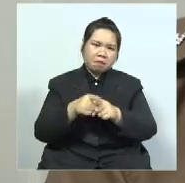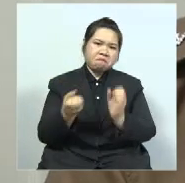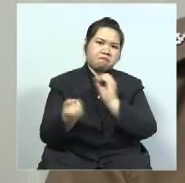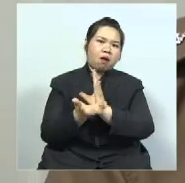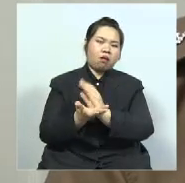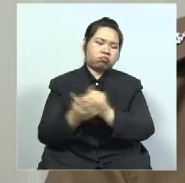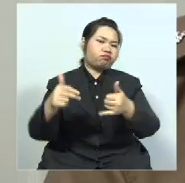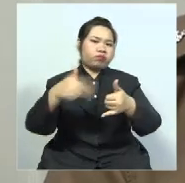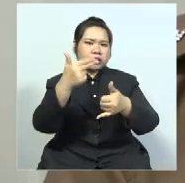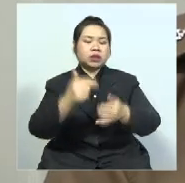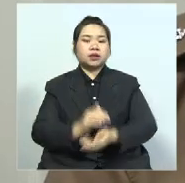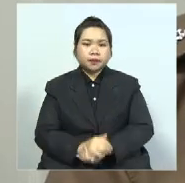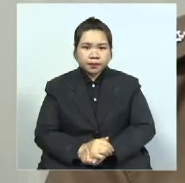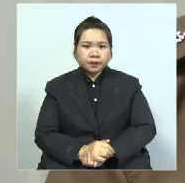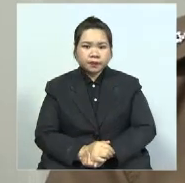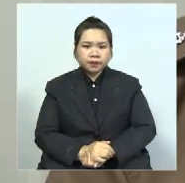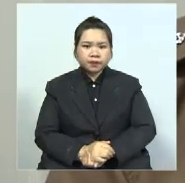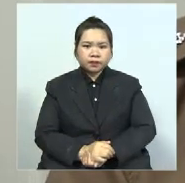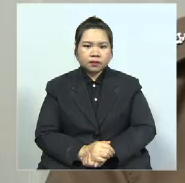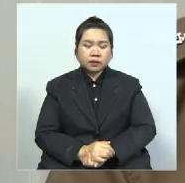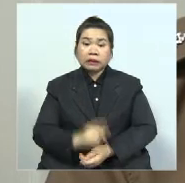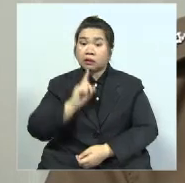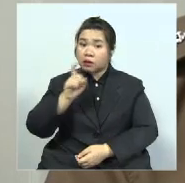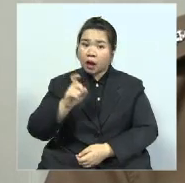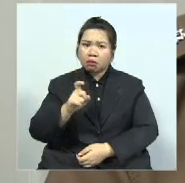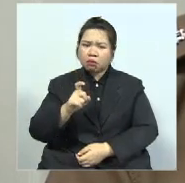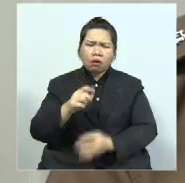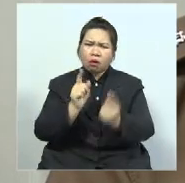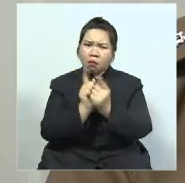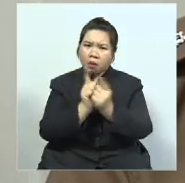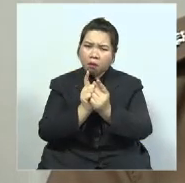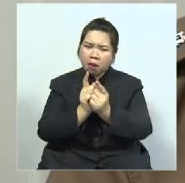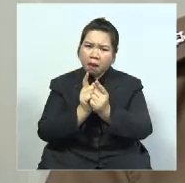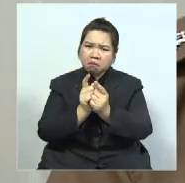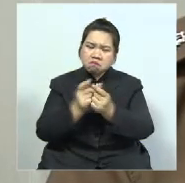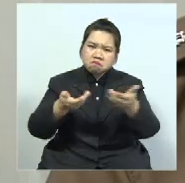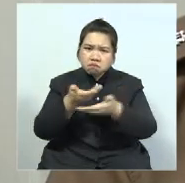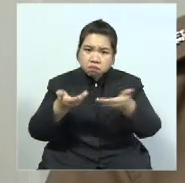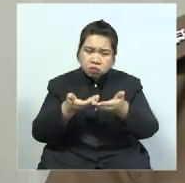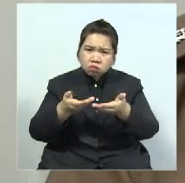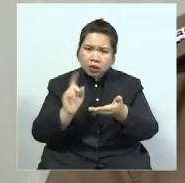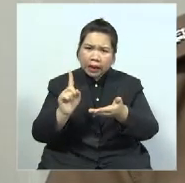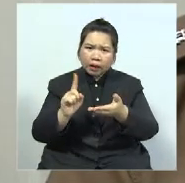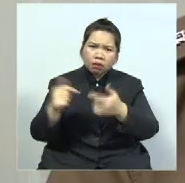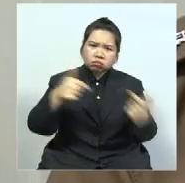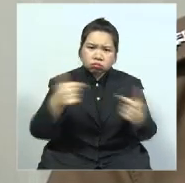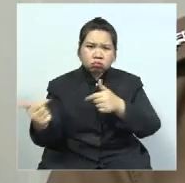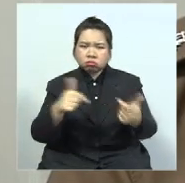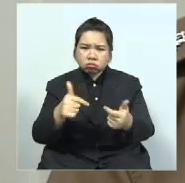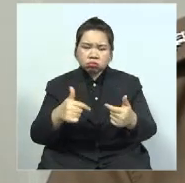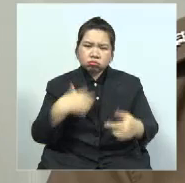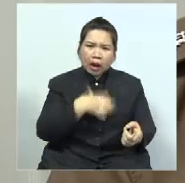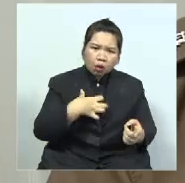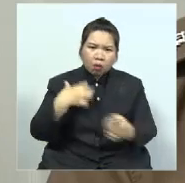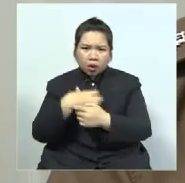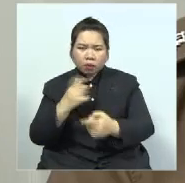ท่านั้นเองครับ คือหมายถึงว่าเขานัดเคลียร์กันในรถถูกไหมคร ับ ครับ มีการโต้เถียงหรือว่ามีการใช้อารมณ์ขึ้นกันและกันก็เล